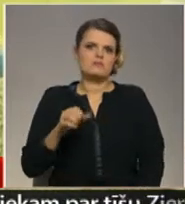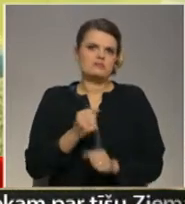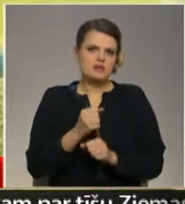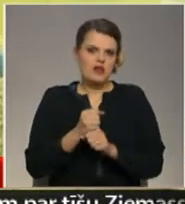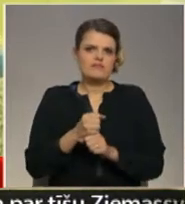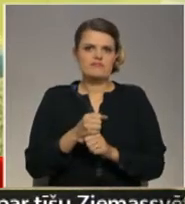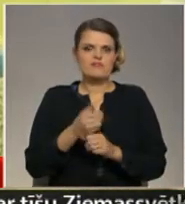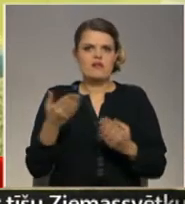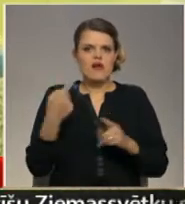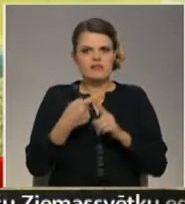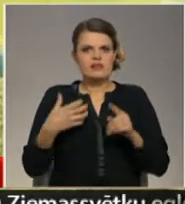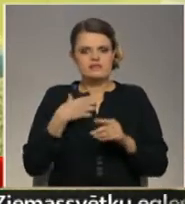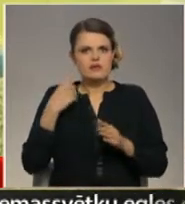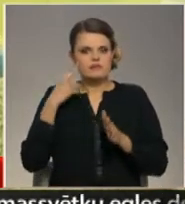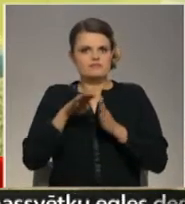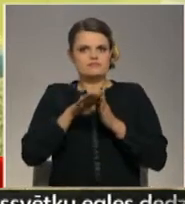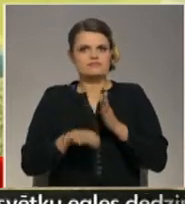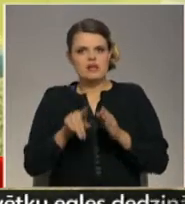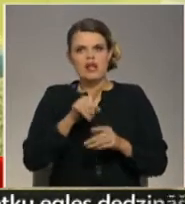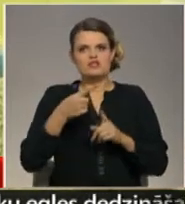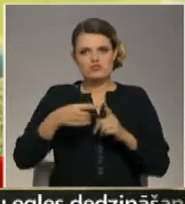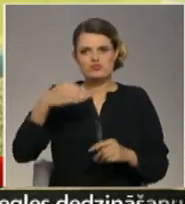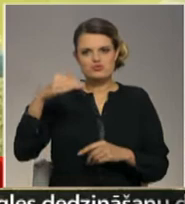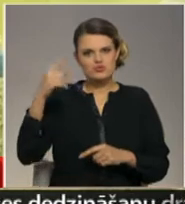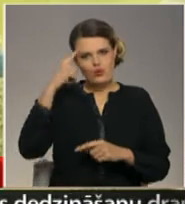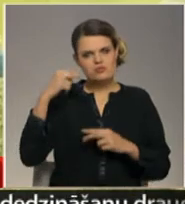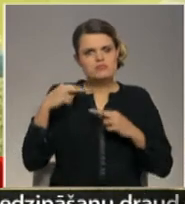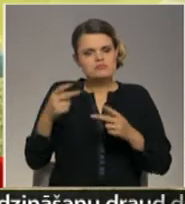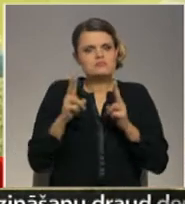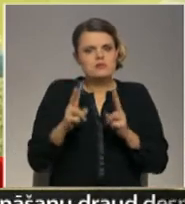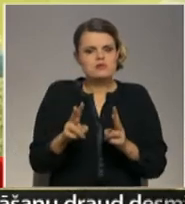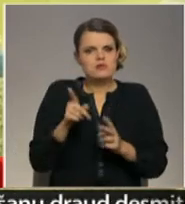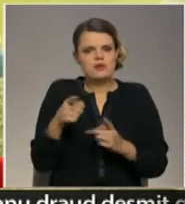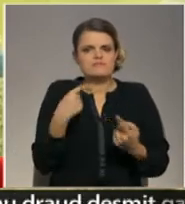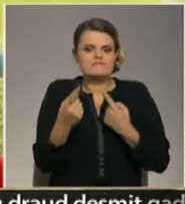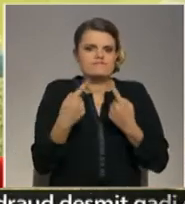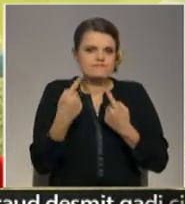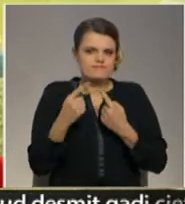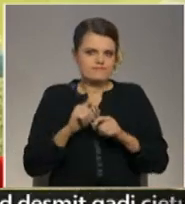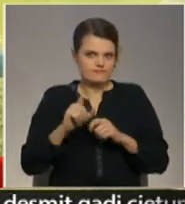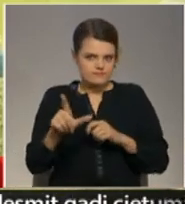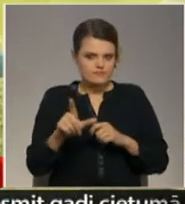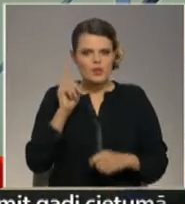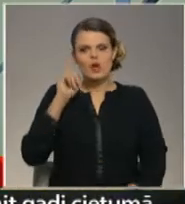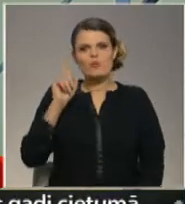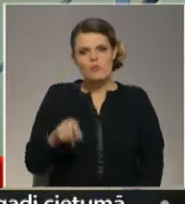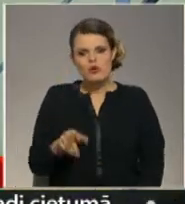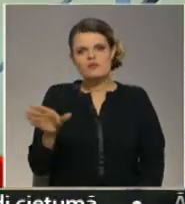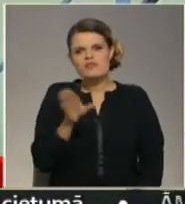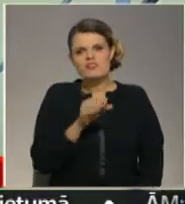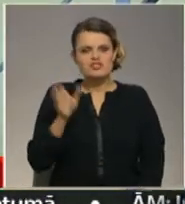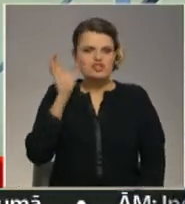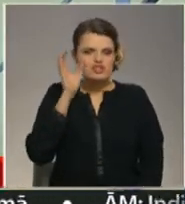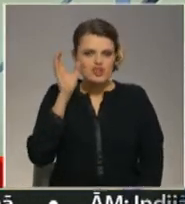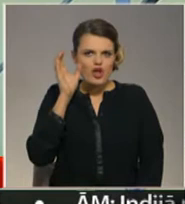Kādreiz nolaisties līdz tam pusaudžu līmenim, jā, lai to vispār ar viņu dabūtu kontaktu. Protams, visas